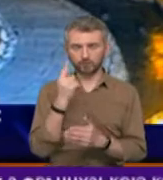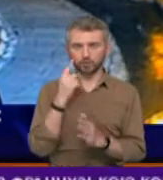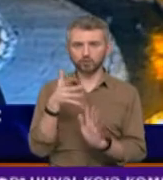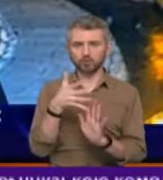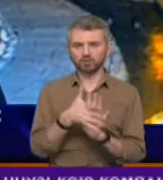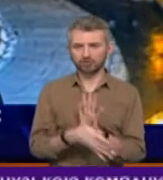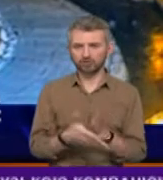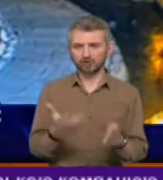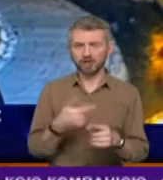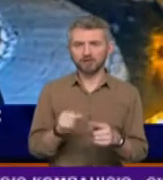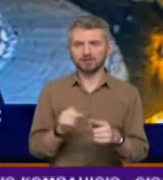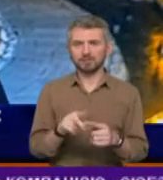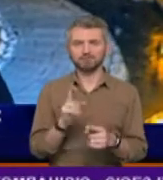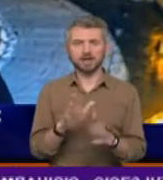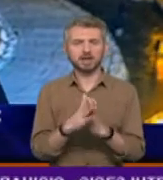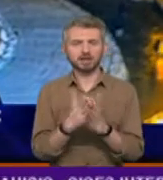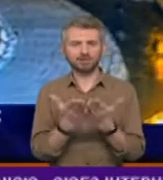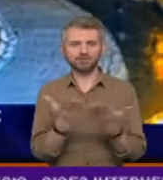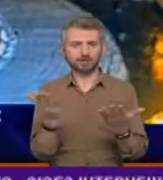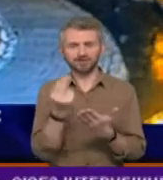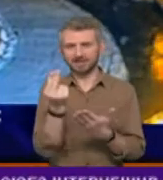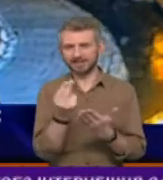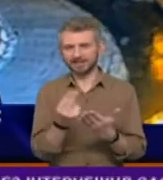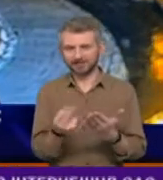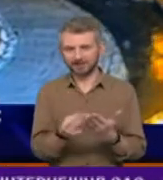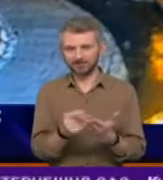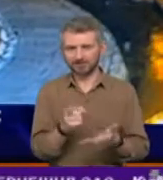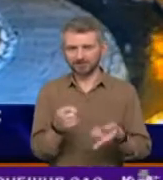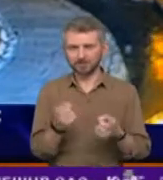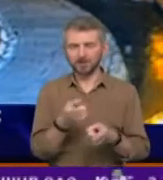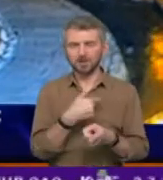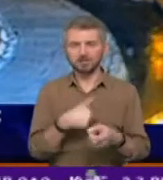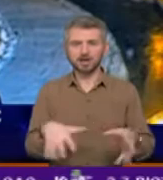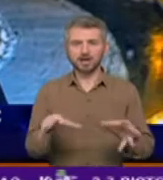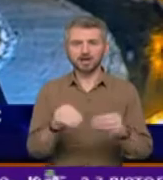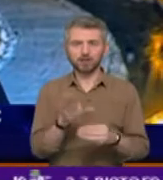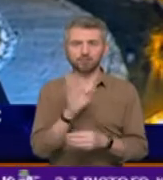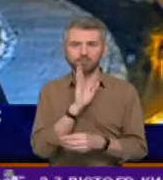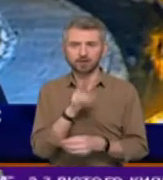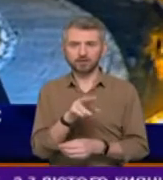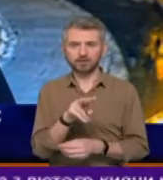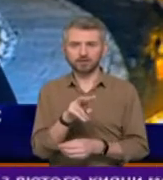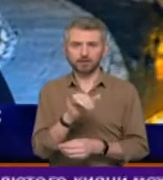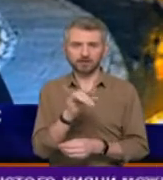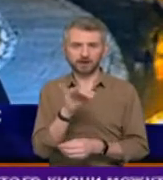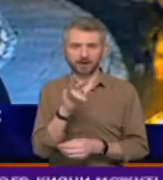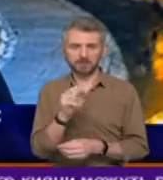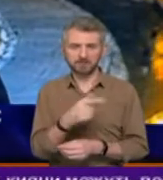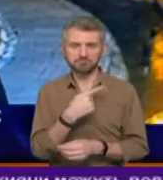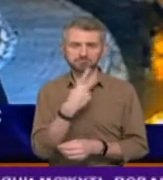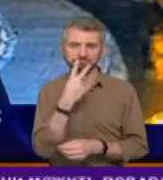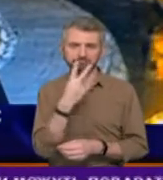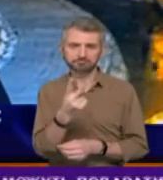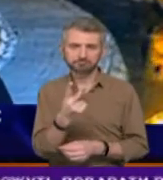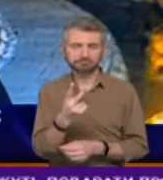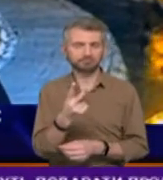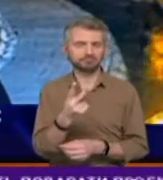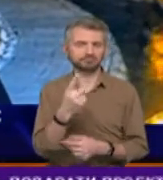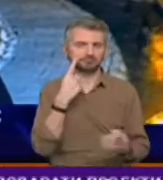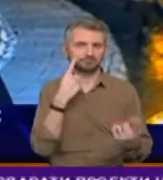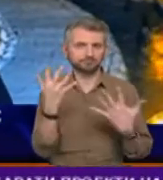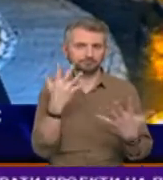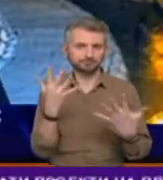на початку запис української мови, після якого обов'язково звучить текст про те, чи зрозуміли учасники текст, чи їм було достатньо